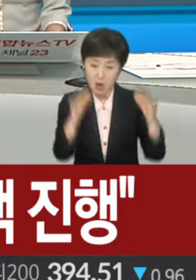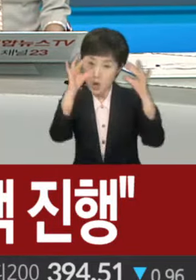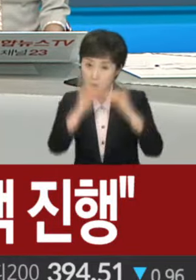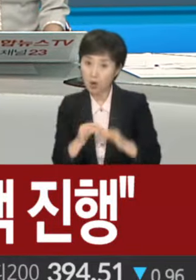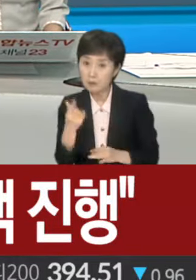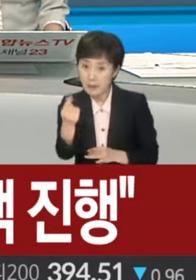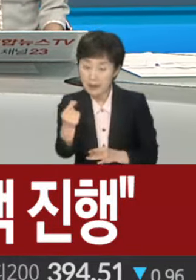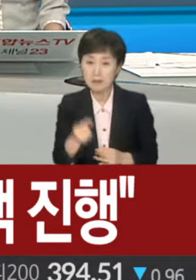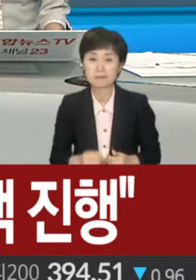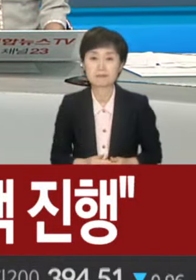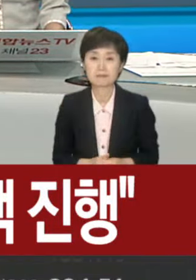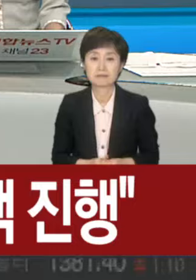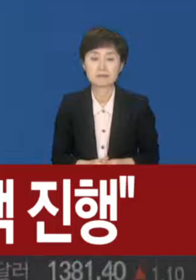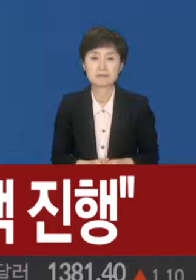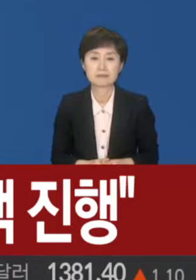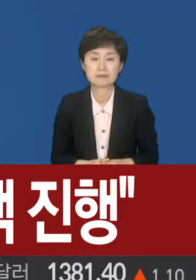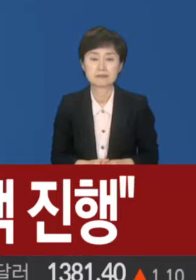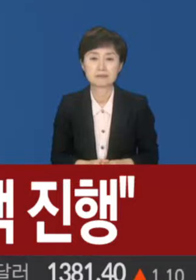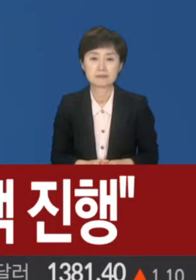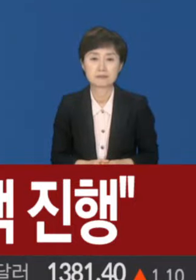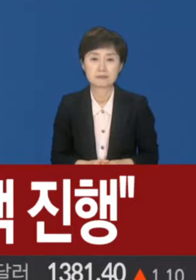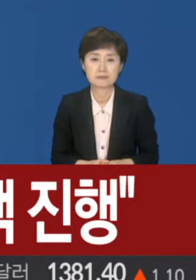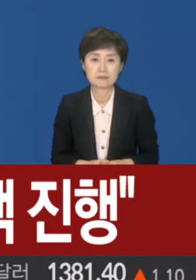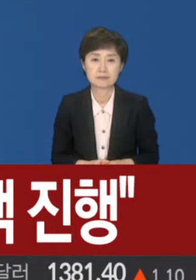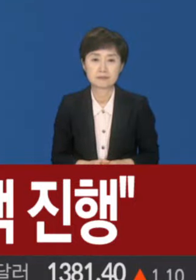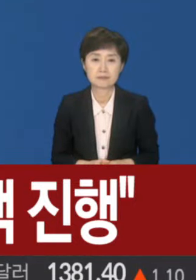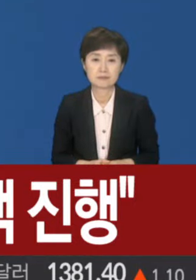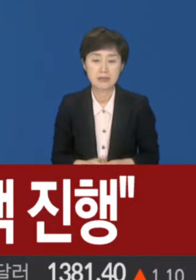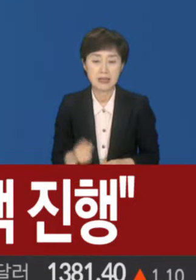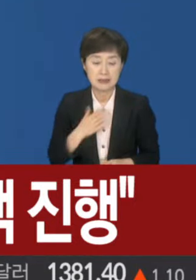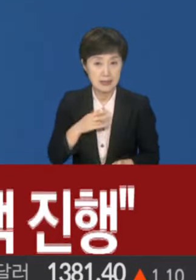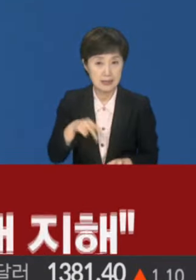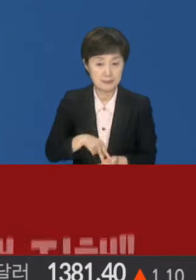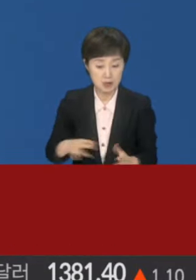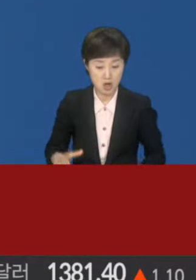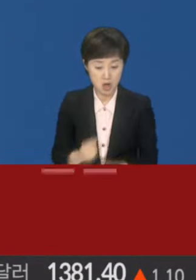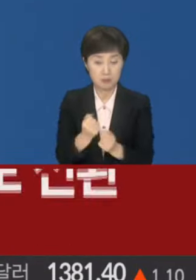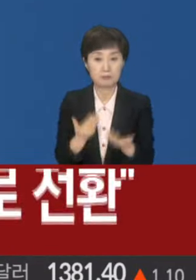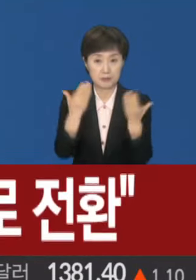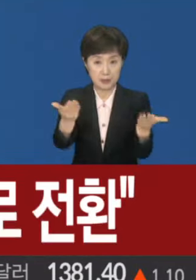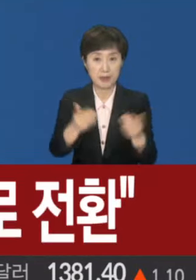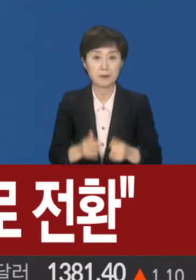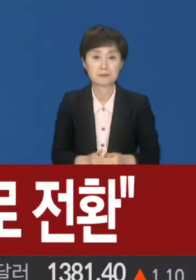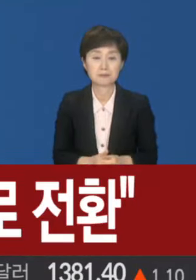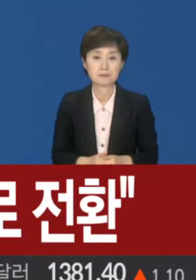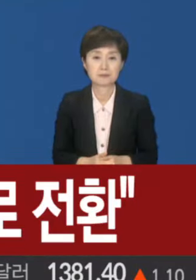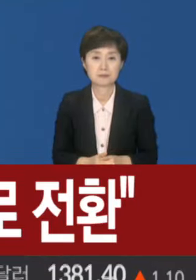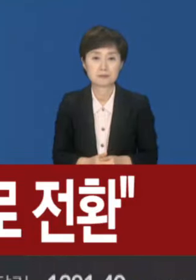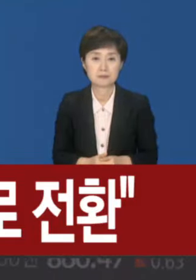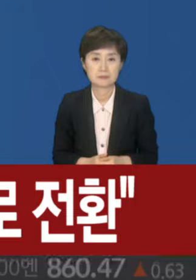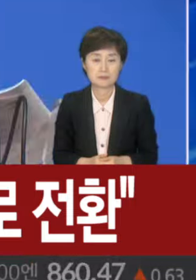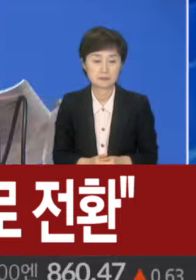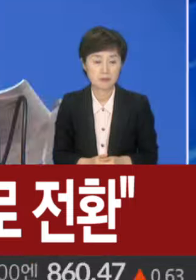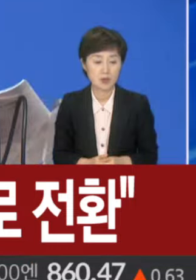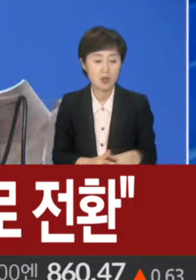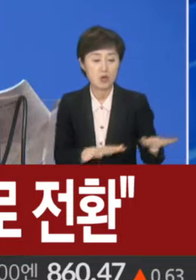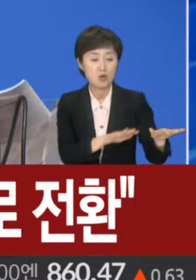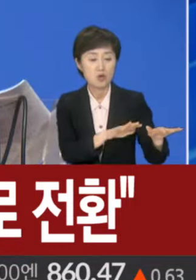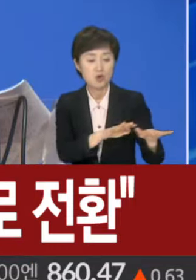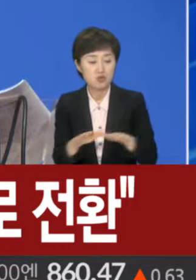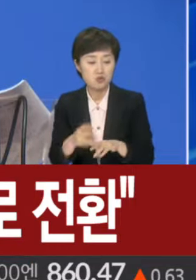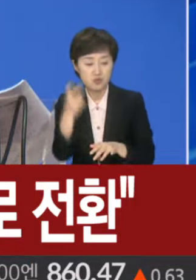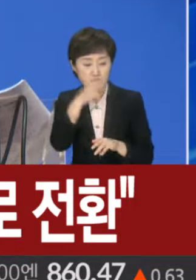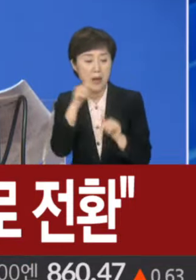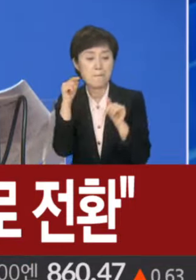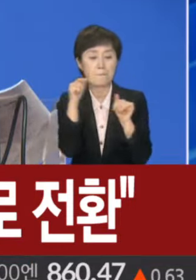않았습니다. 그렇습니다. 이 내용을 일단 들은 내용 종합해서 네네. 간략하게 정리를 해서 말씀을 드리면 직접적인 수중 수색